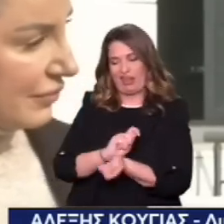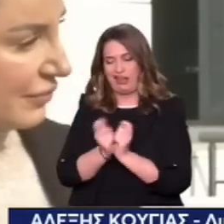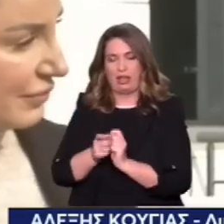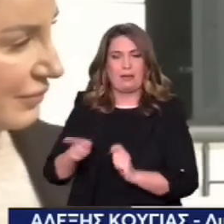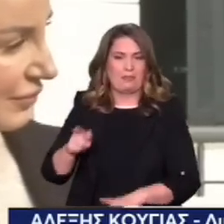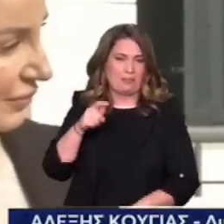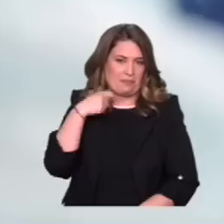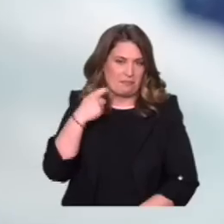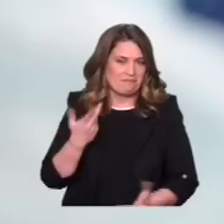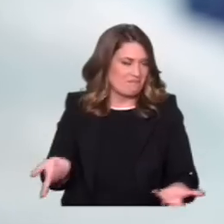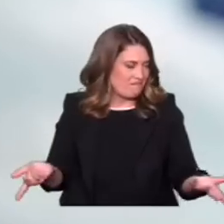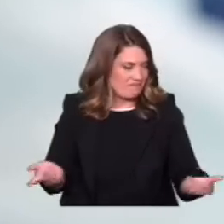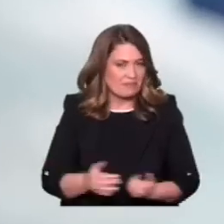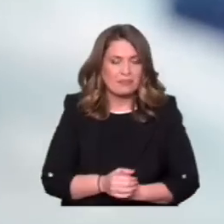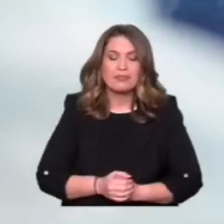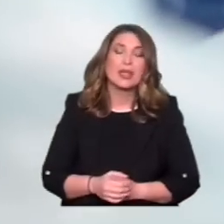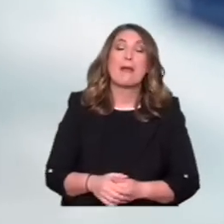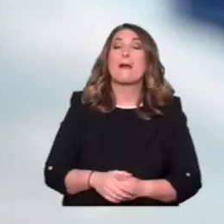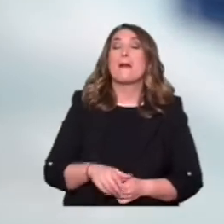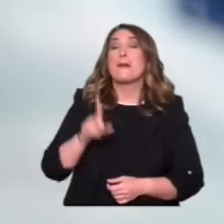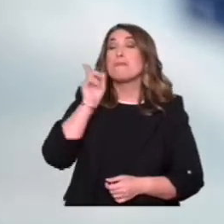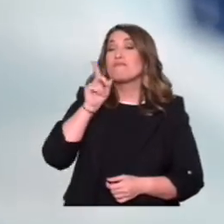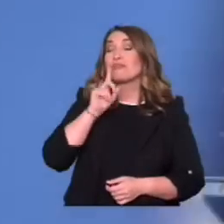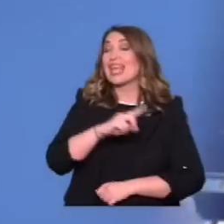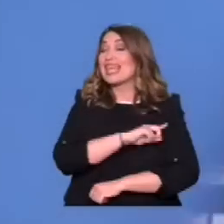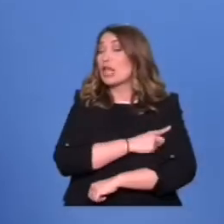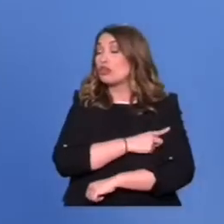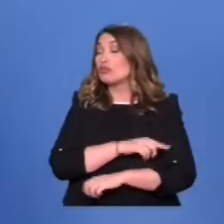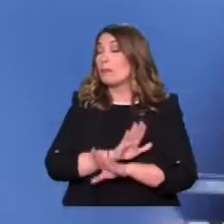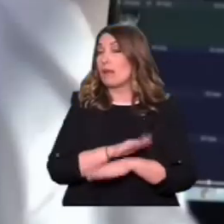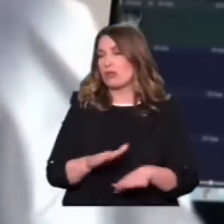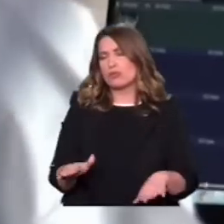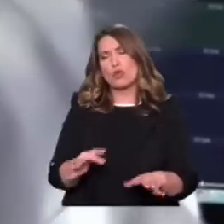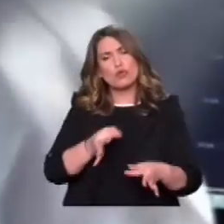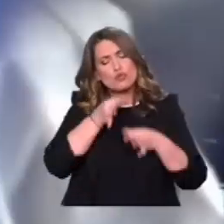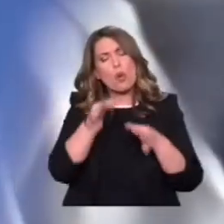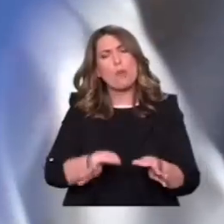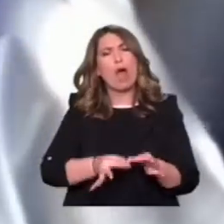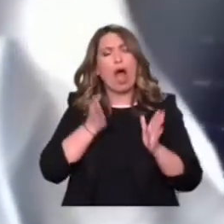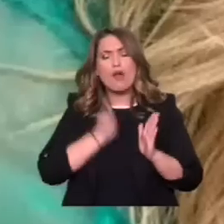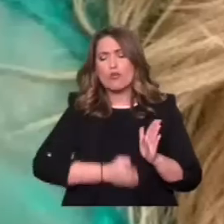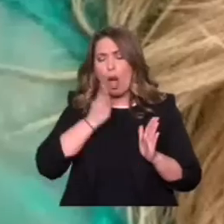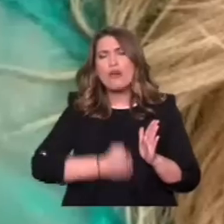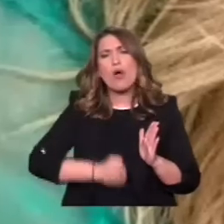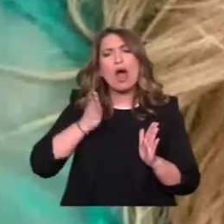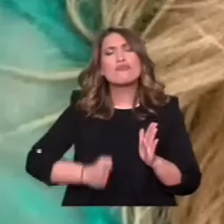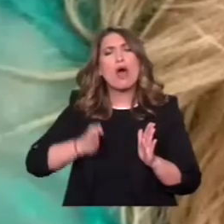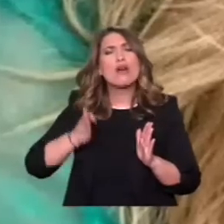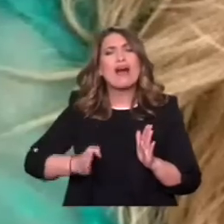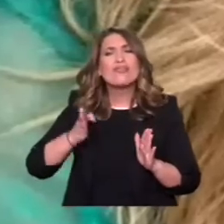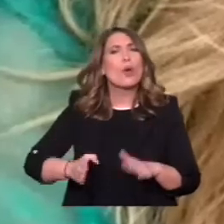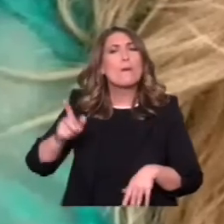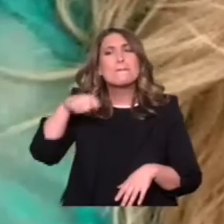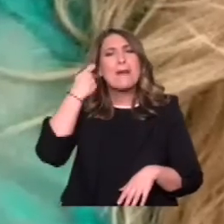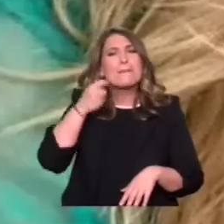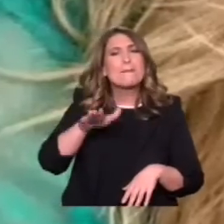και οι κύριοι και δεν γνώριζαν. Η παιδίατρος του Καραμανδάνιου φέρνει στο μυαλό της όλα όσα έγιναν από τη μέρα εισόδου της Τζορτζίνας μέχρι την ανεξήγητη ανακοπή